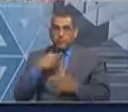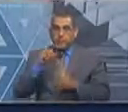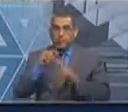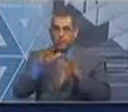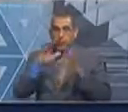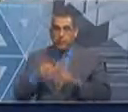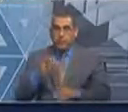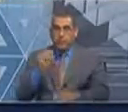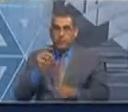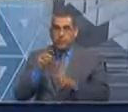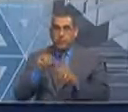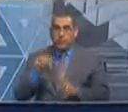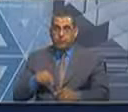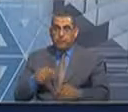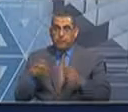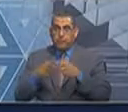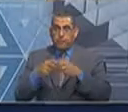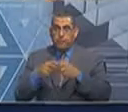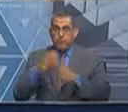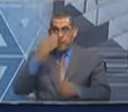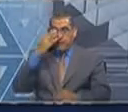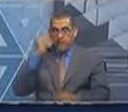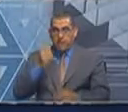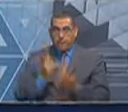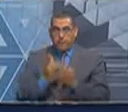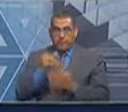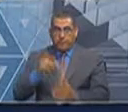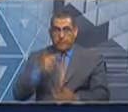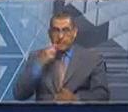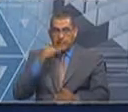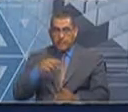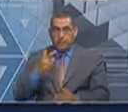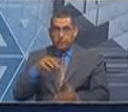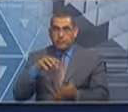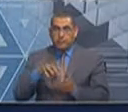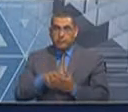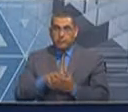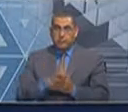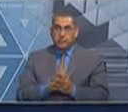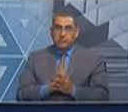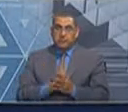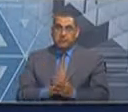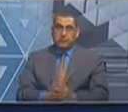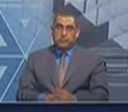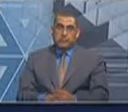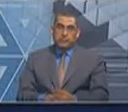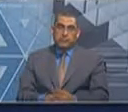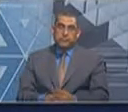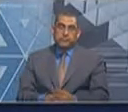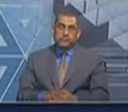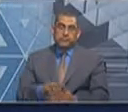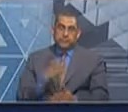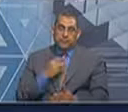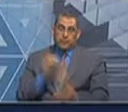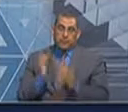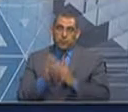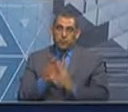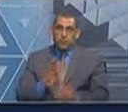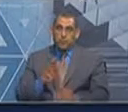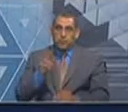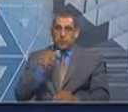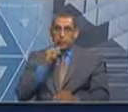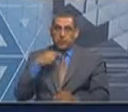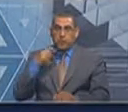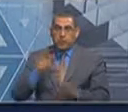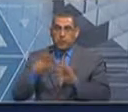إلى 30%. معرض أهلا مدارس السنة دي بيقام خلال 7 أيام، تم الموافقة من مجلس الوزراء على